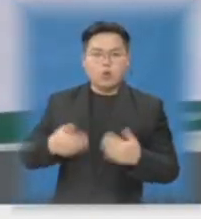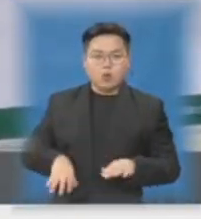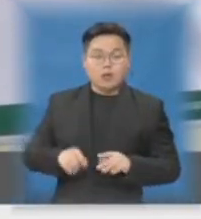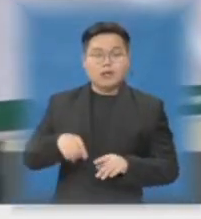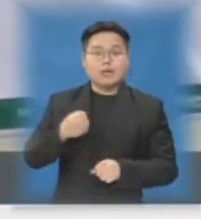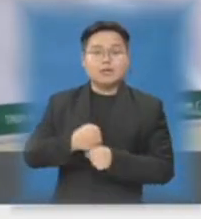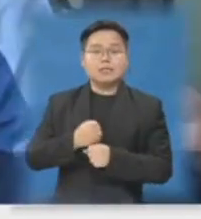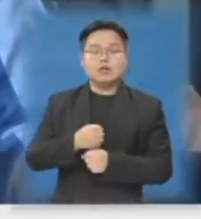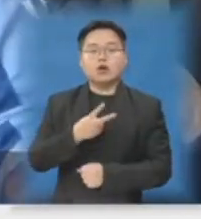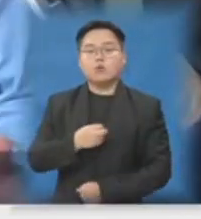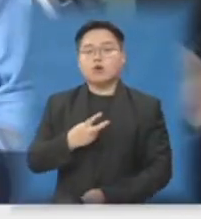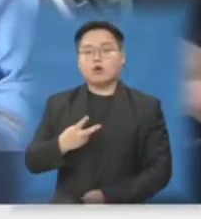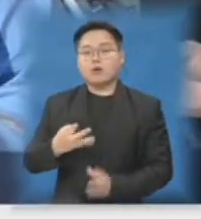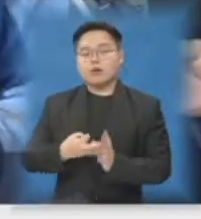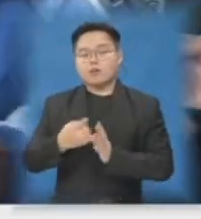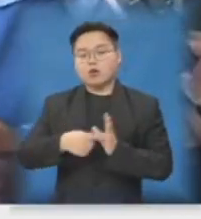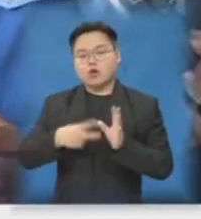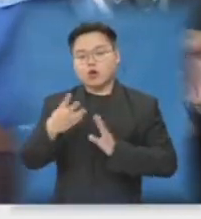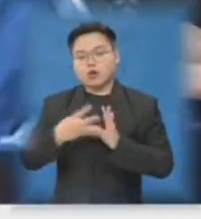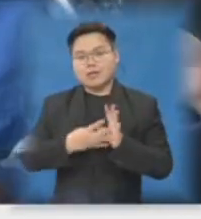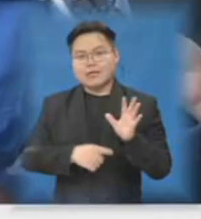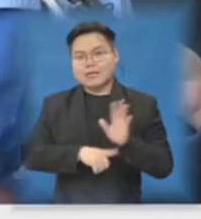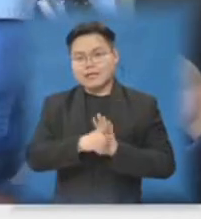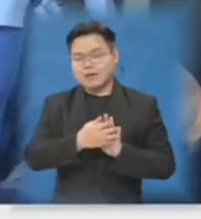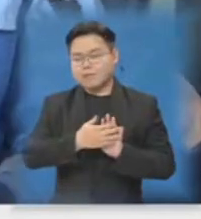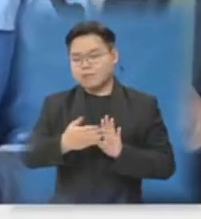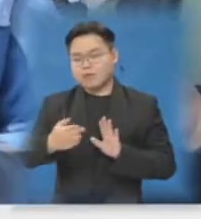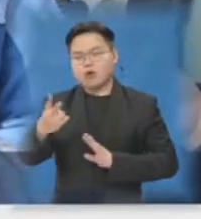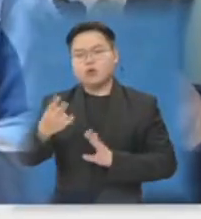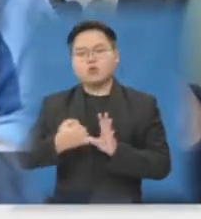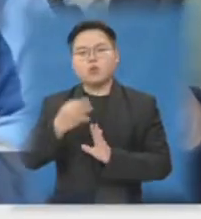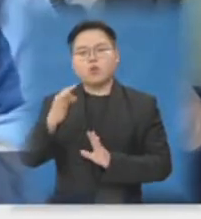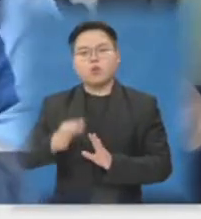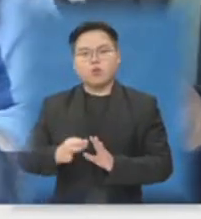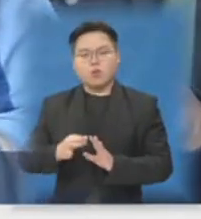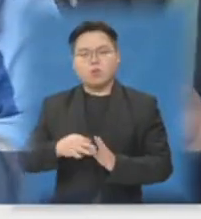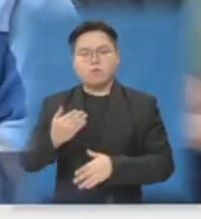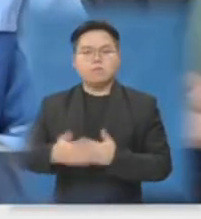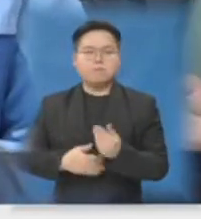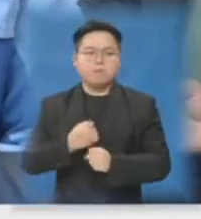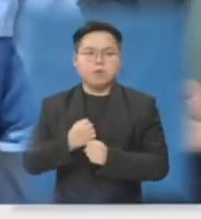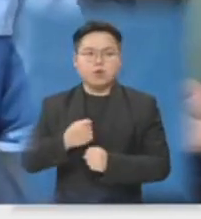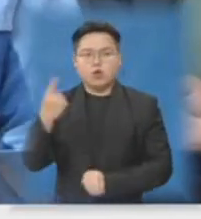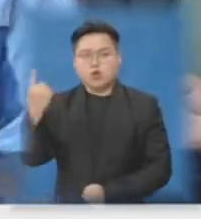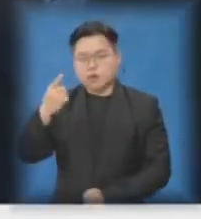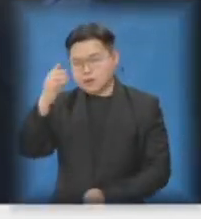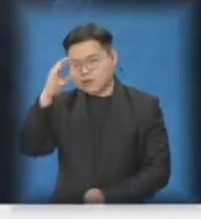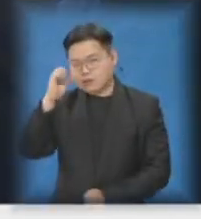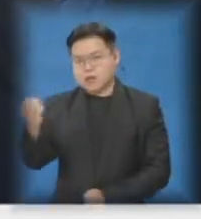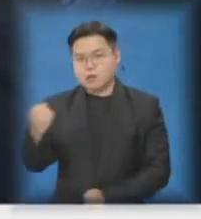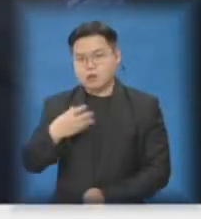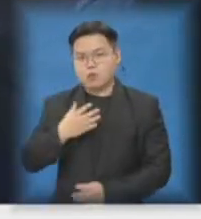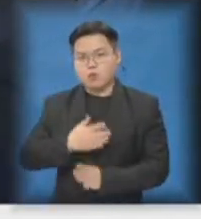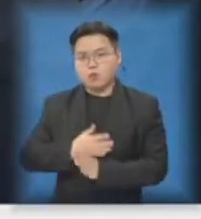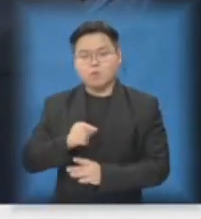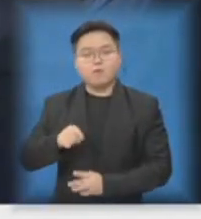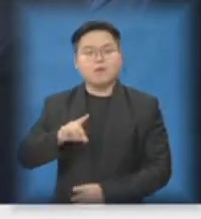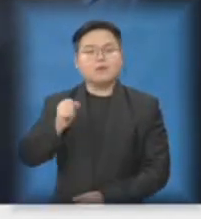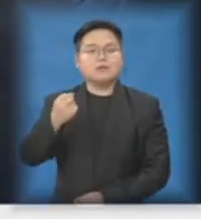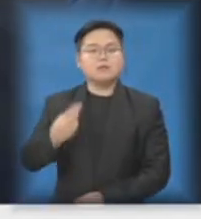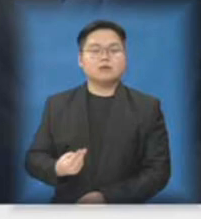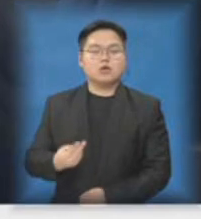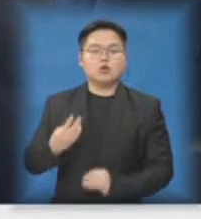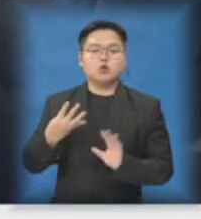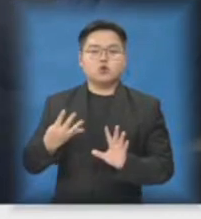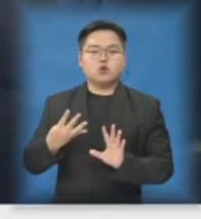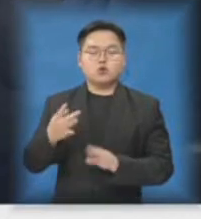8 сарын 29-нд эхлүүлсэн. Одоо 26% гүйцэтгэлтэй байгаа эрчим хүчний дэд сайд Баяр Магна хэллээ. Уг станцыг 9 түгээх